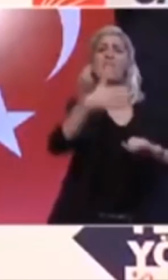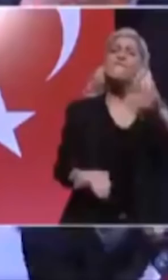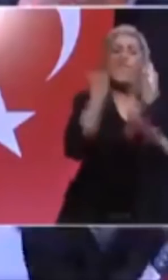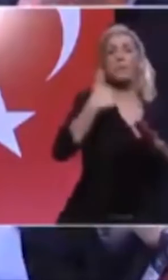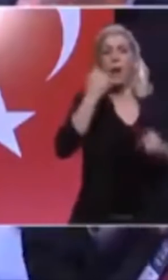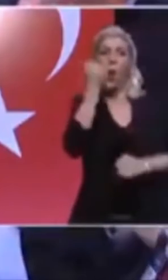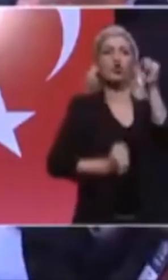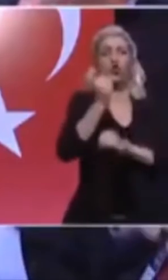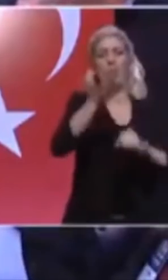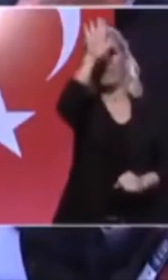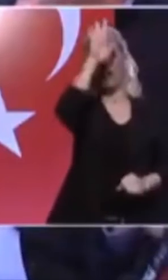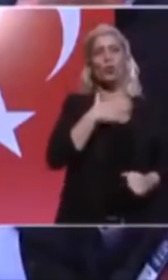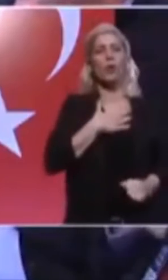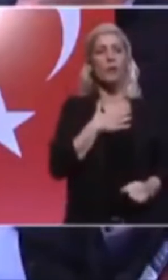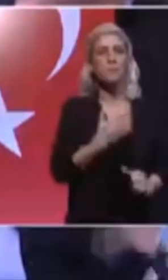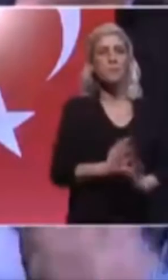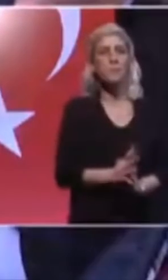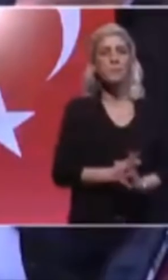Hepinizden çok ben koşacağım İstanbul'da.